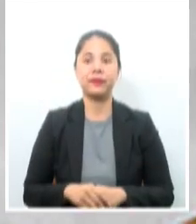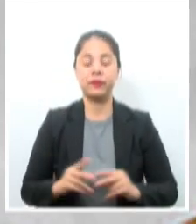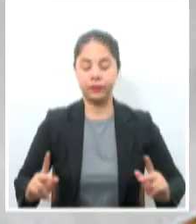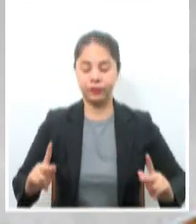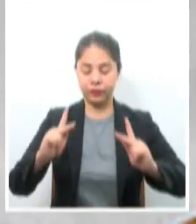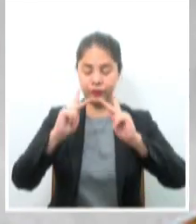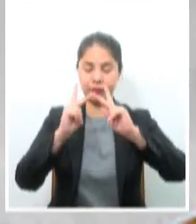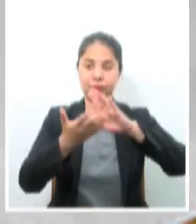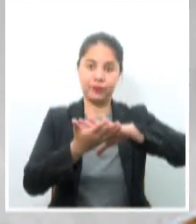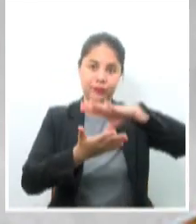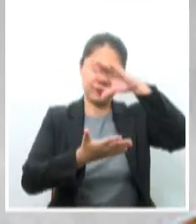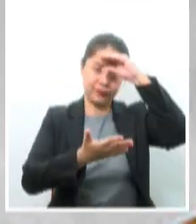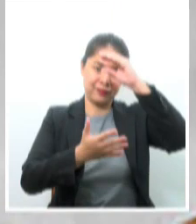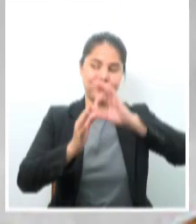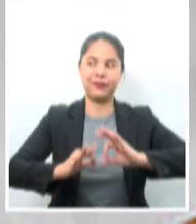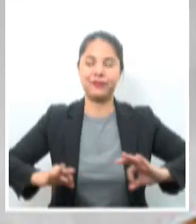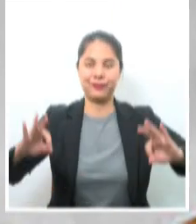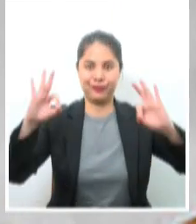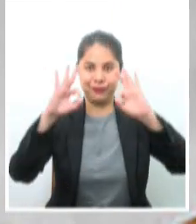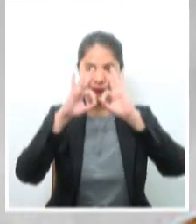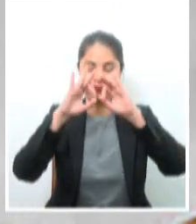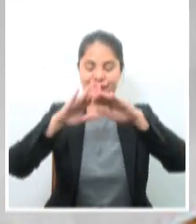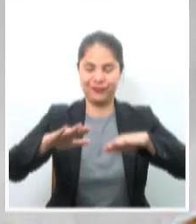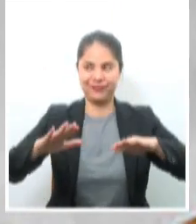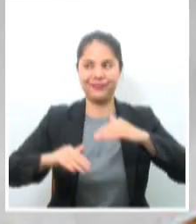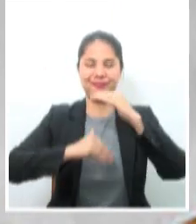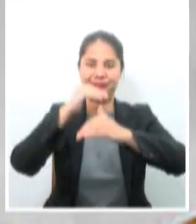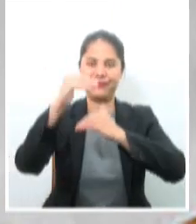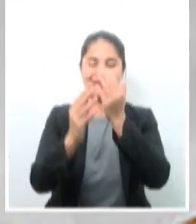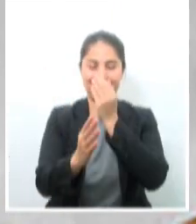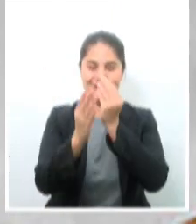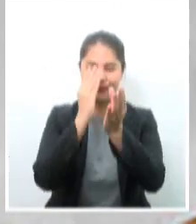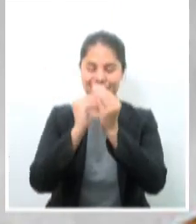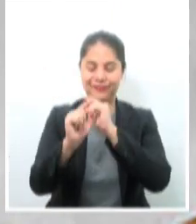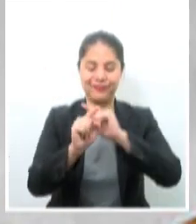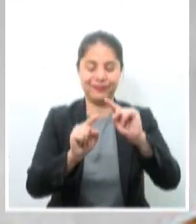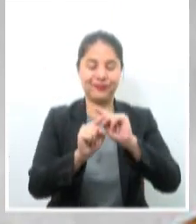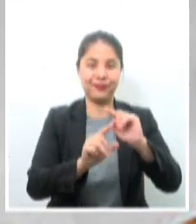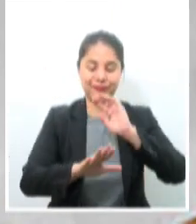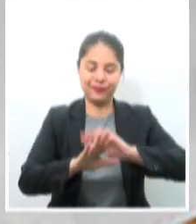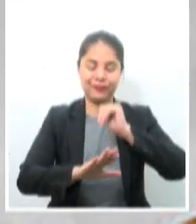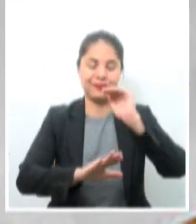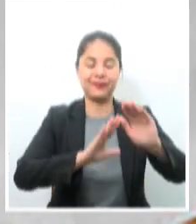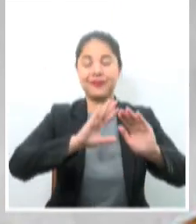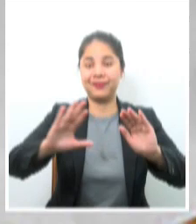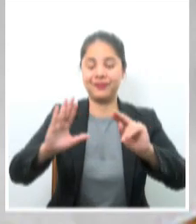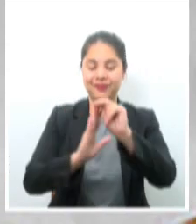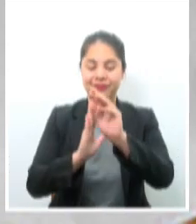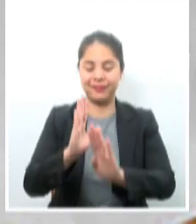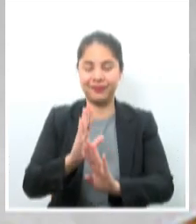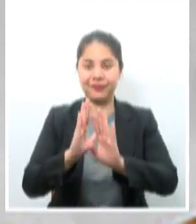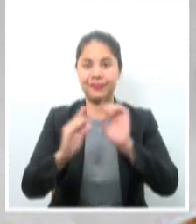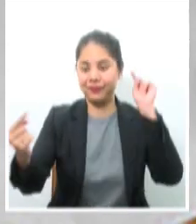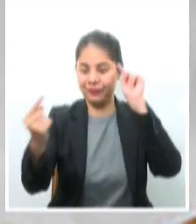กษาธิการค่ะได้ให้ความสำคัญกับการพัฒนานักเรียนและการเรียนรู้ตามความสนใจและความถนัดขับเคลื่อนผ่านนโยบายเรียนดีมี